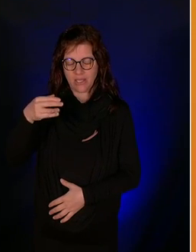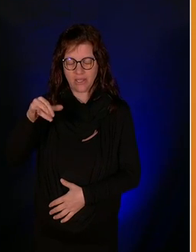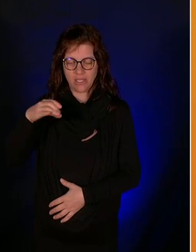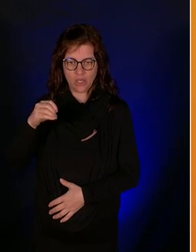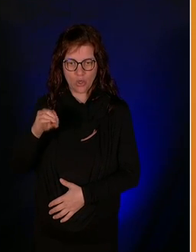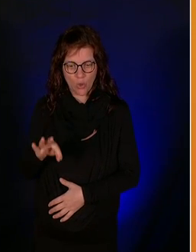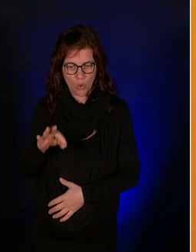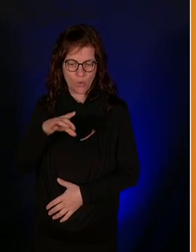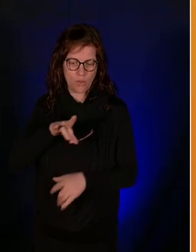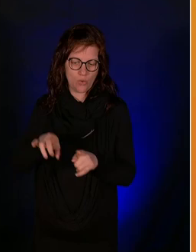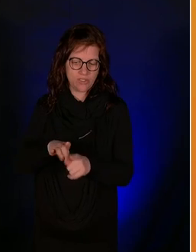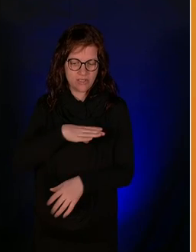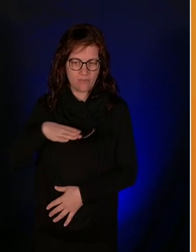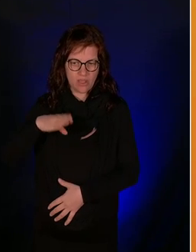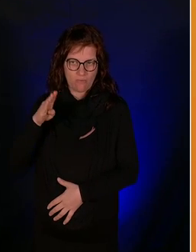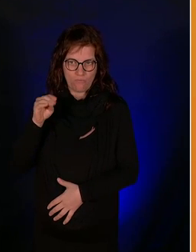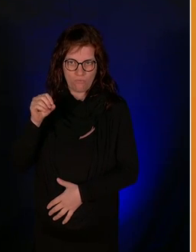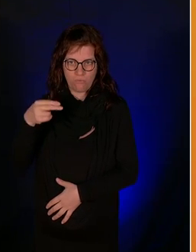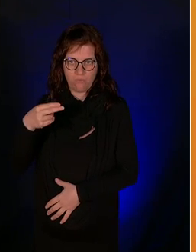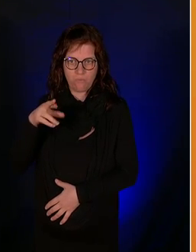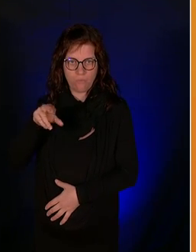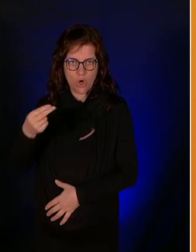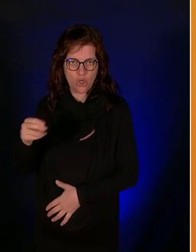réaction de la CGT a été à la hauteur